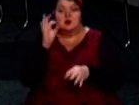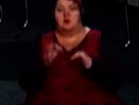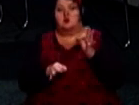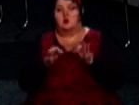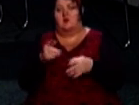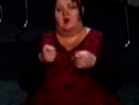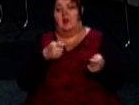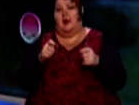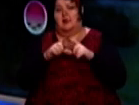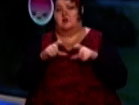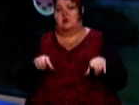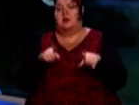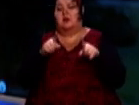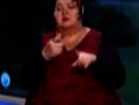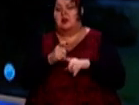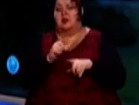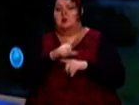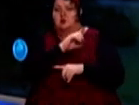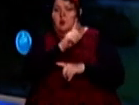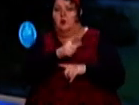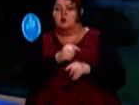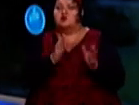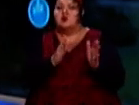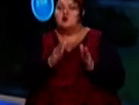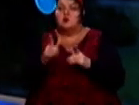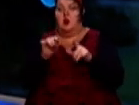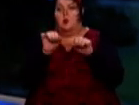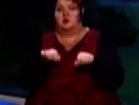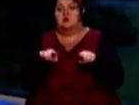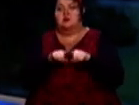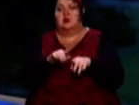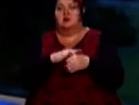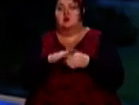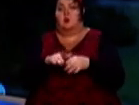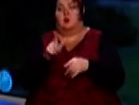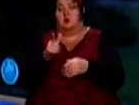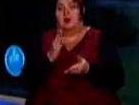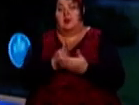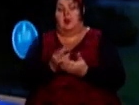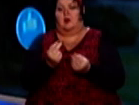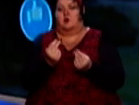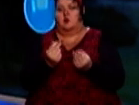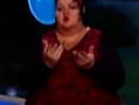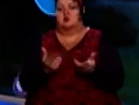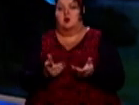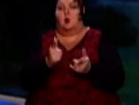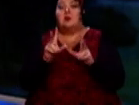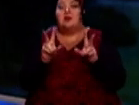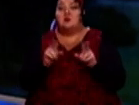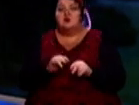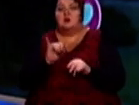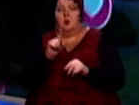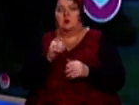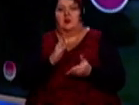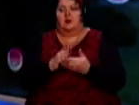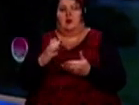адміністрація, це дійсно це досить потужна структура, яка може це зробити. Є гроші. Так, у них, на щастя, є